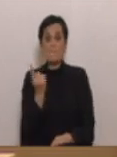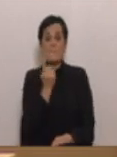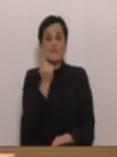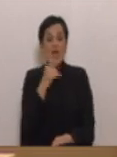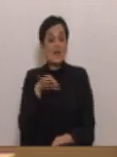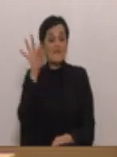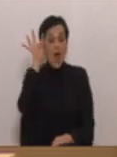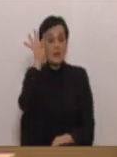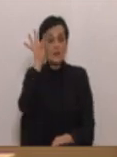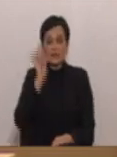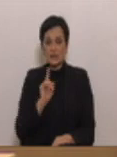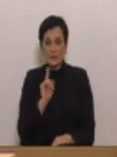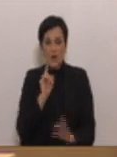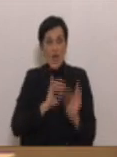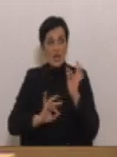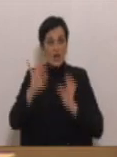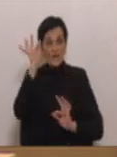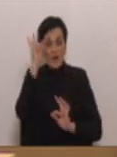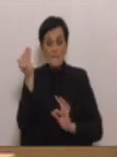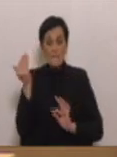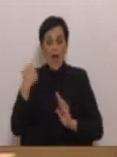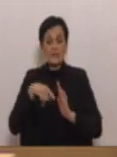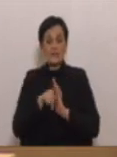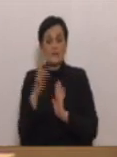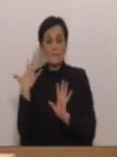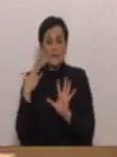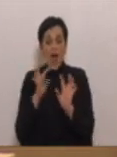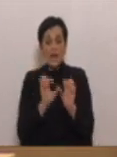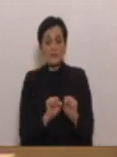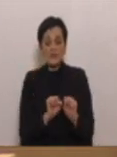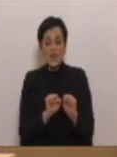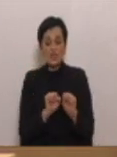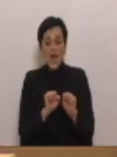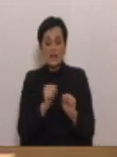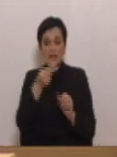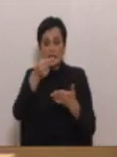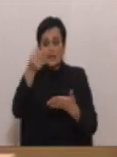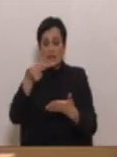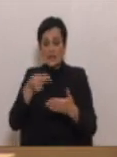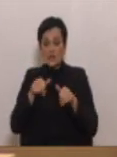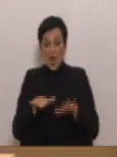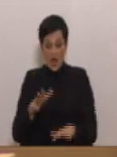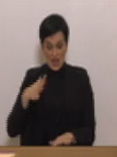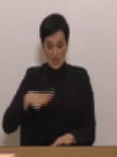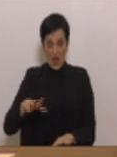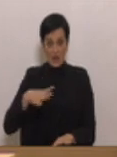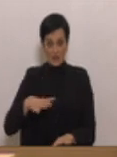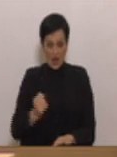ra. Gvaxsendeba matmir mkhardaceli rezolutsia, kho? Sadats kartveli